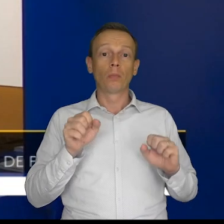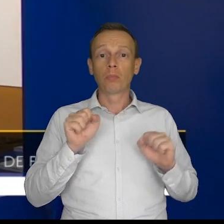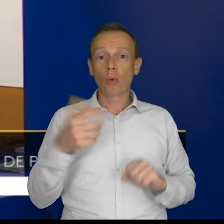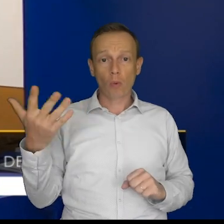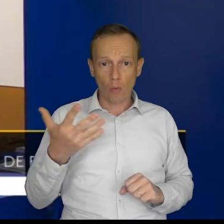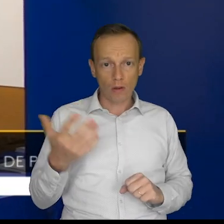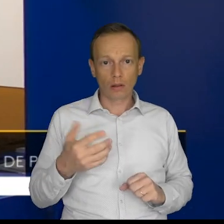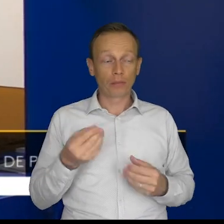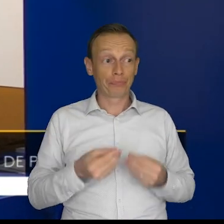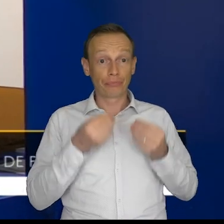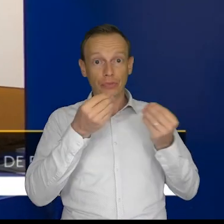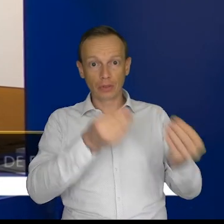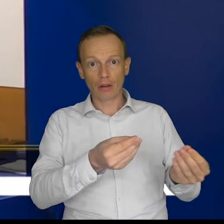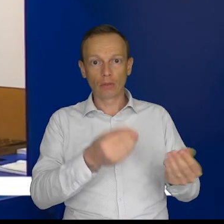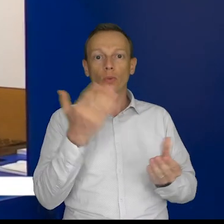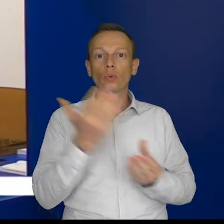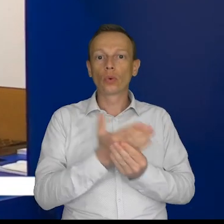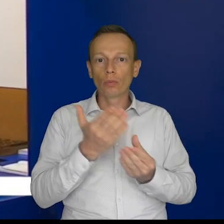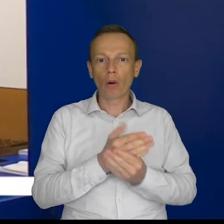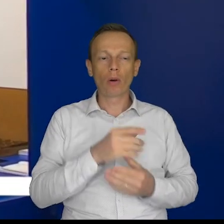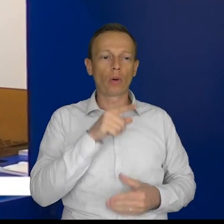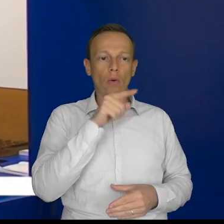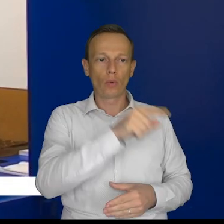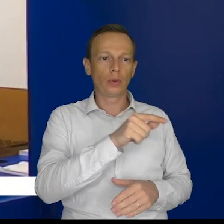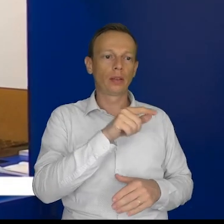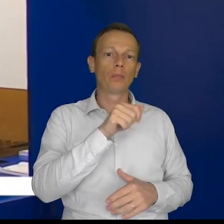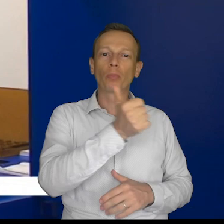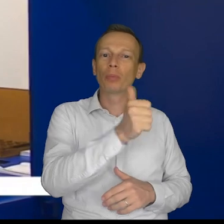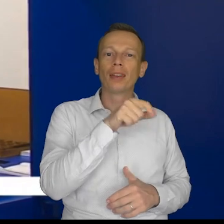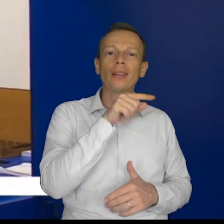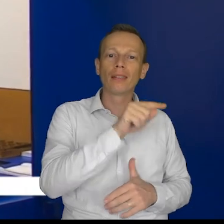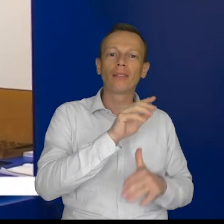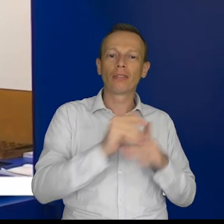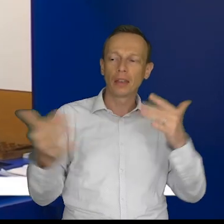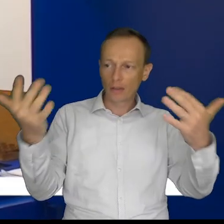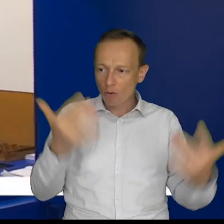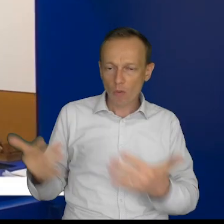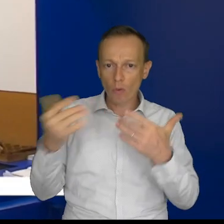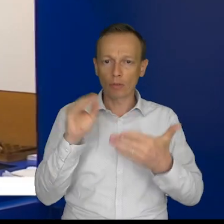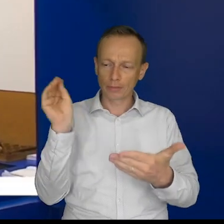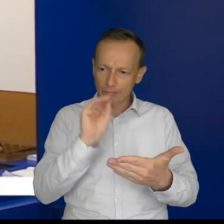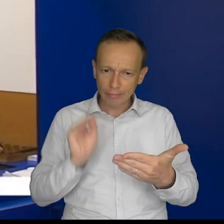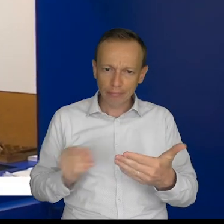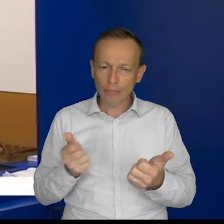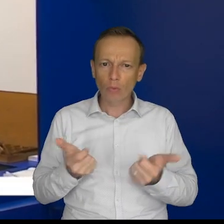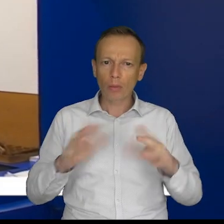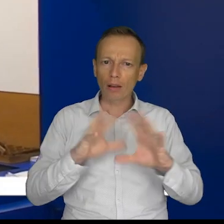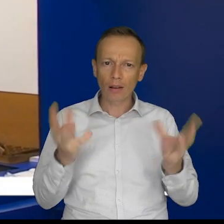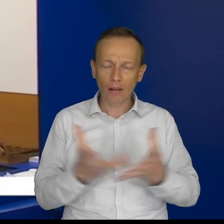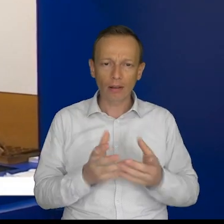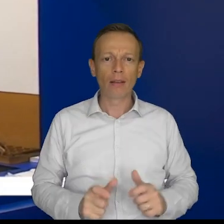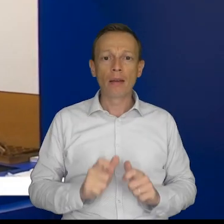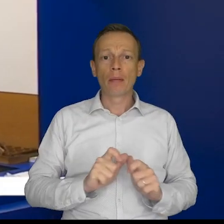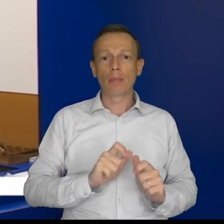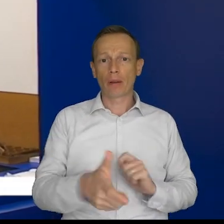On lui remet un document pour qu'il fasse déjà dans un premier temps le comptage de ses pièces.